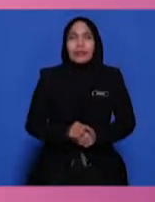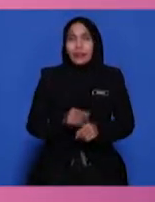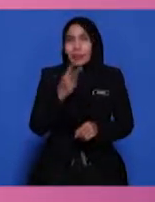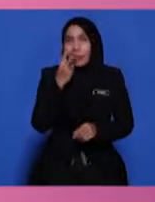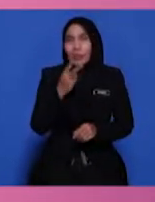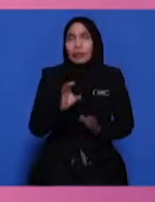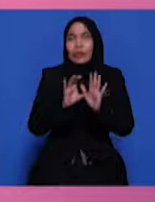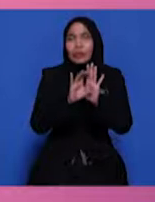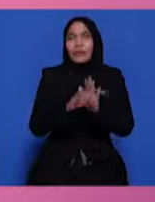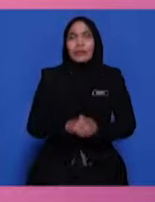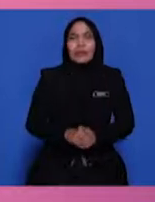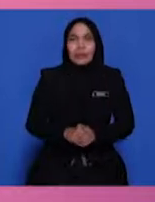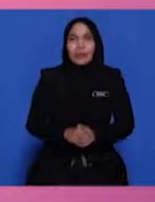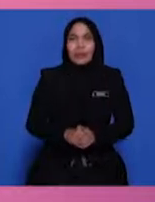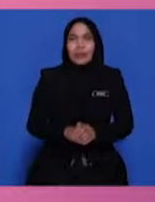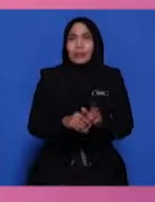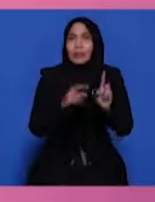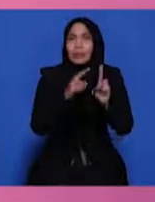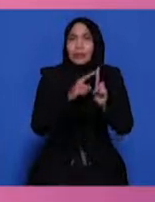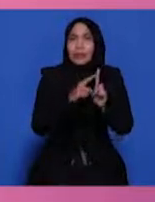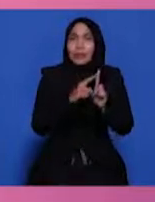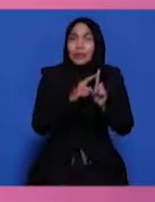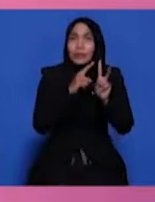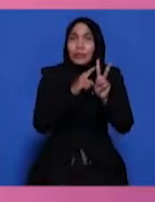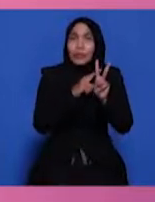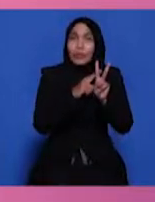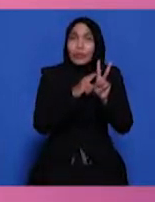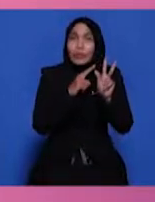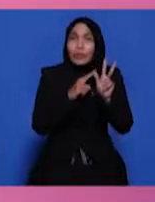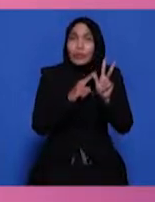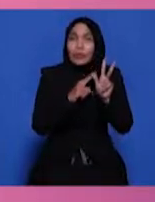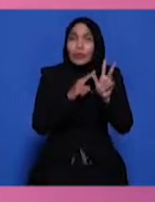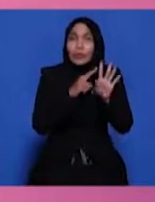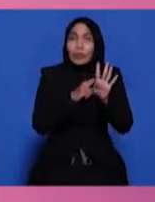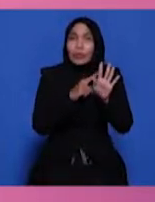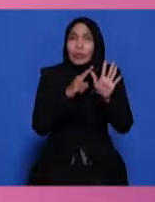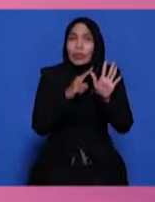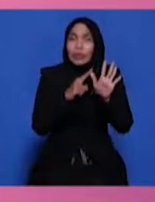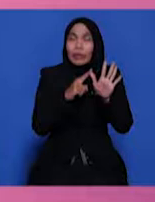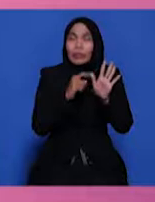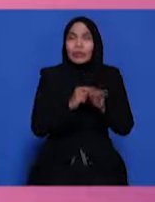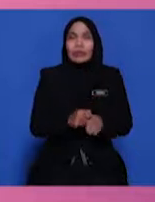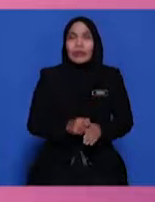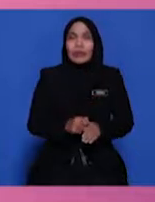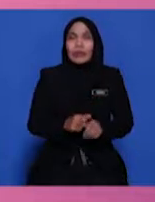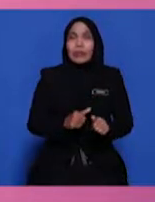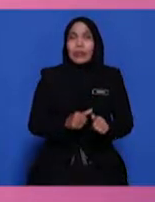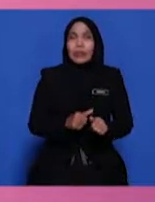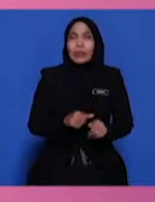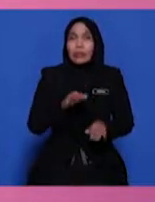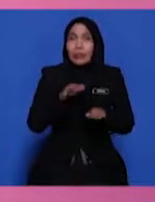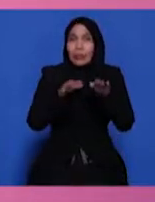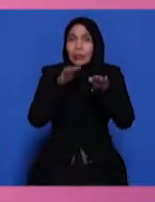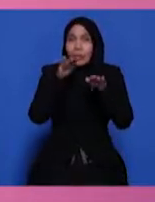slide, 5 langkah dalam proses ini dilaksanakan secara bertangga untuk mencapai matlamat